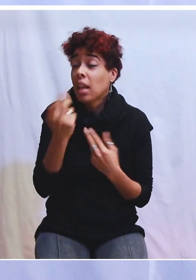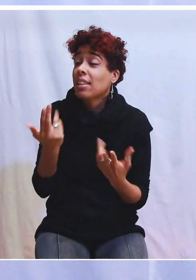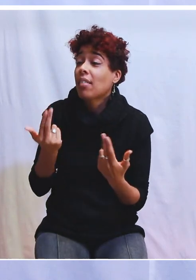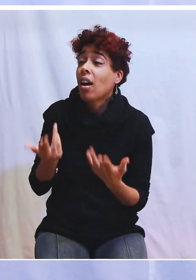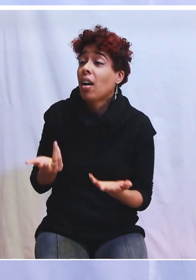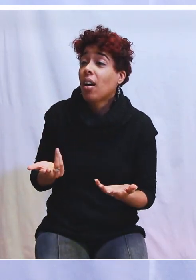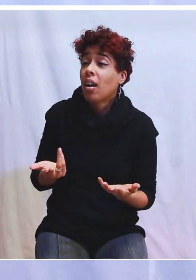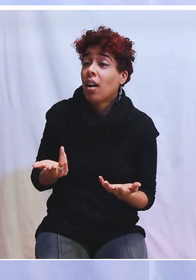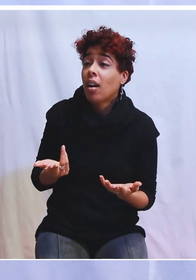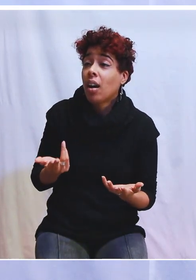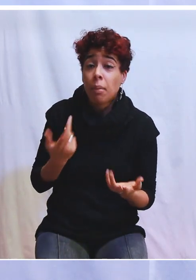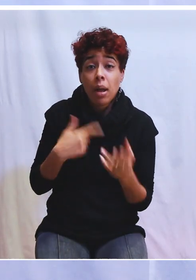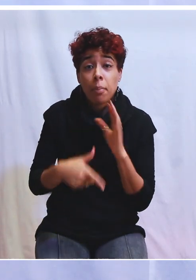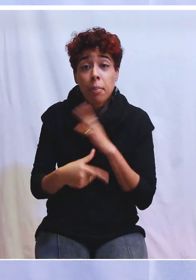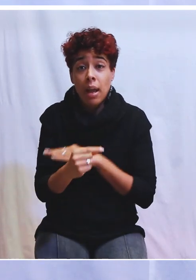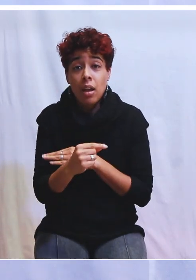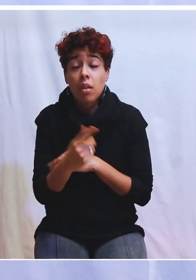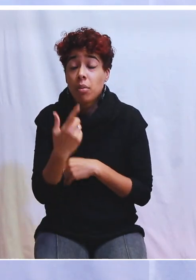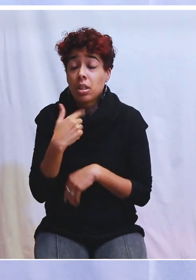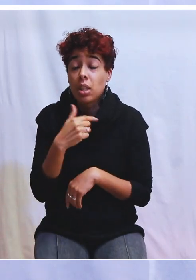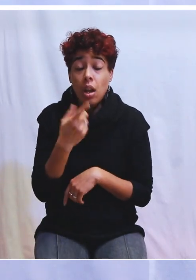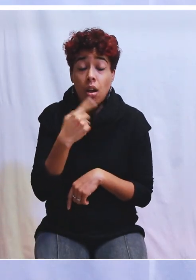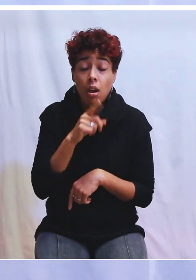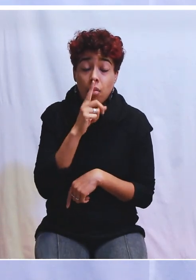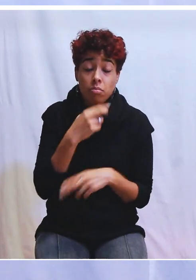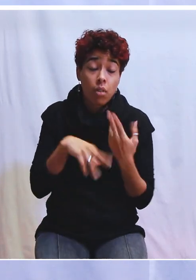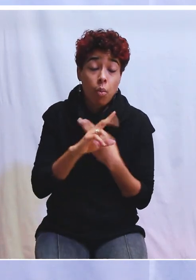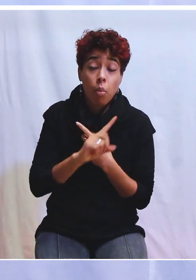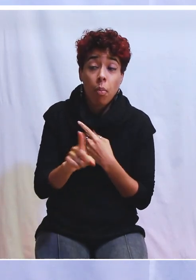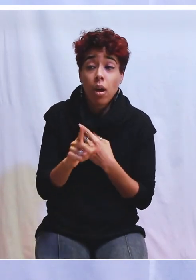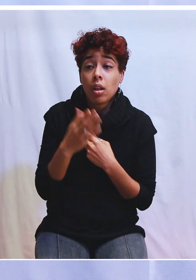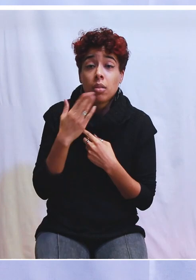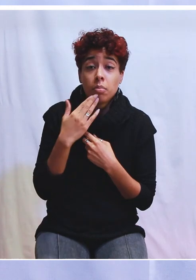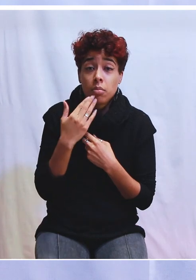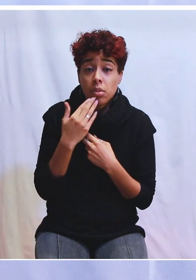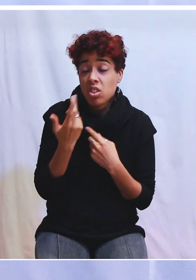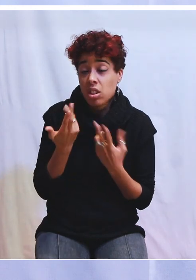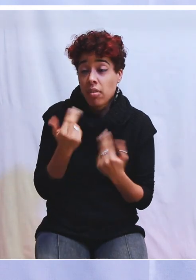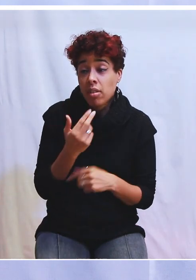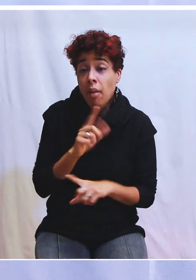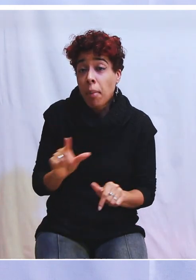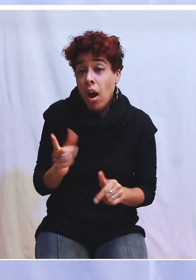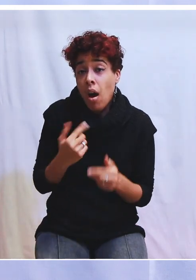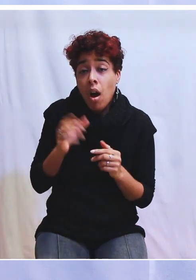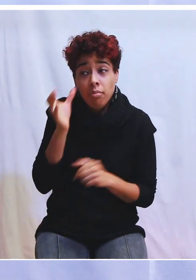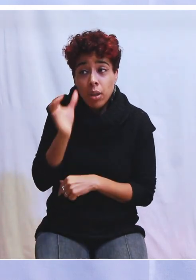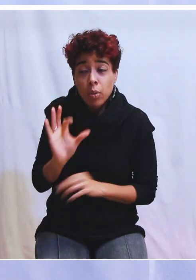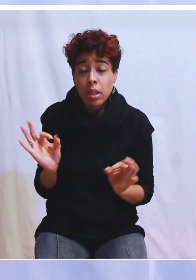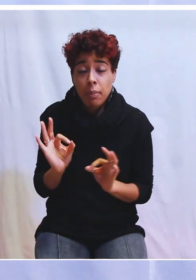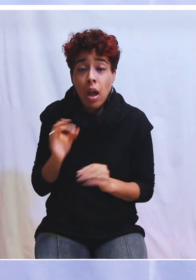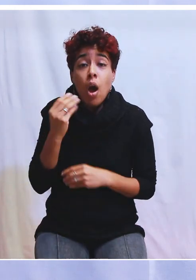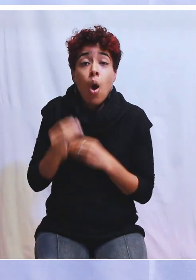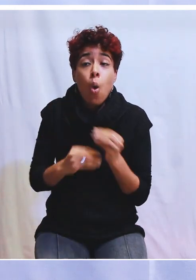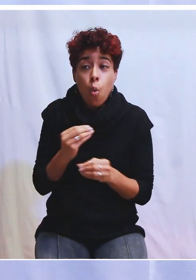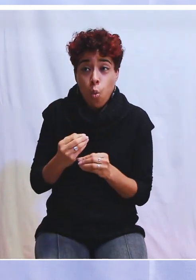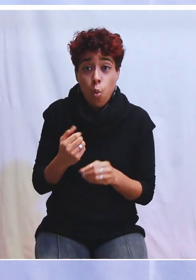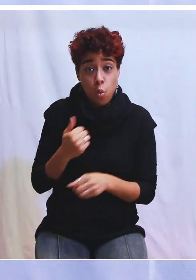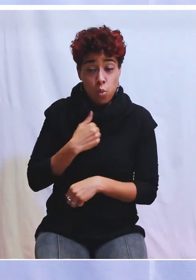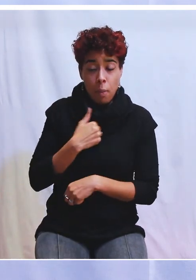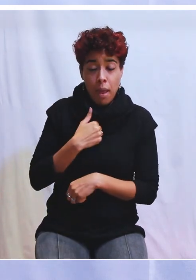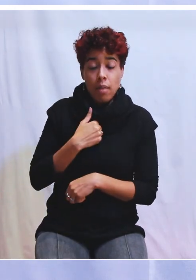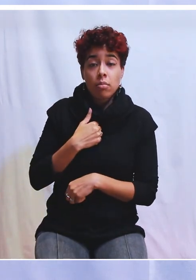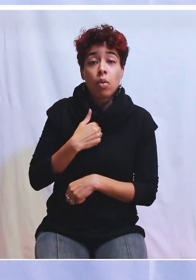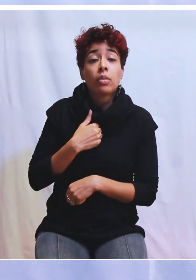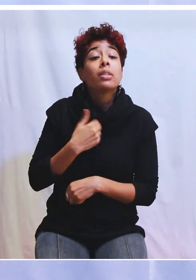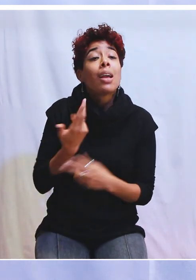bien ?» Soit la personne ne répond pas parce qu'elle dit de toute façon, je peux dire je veux pas bien, on va pas m'écouter. Ou soit, nous,